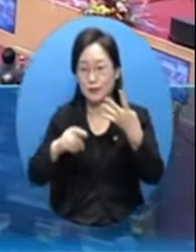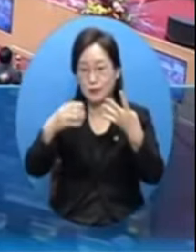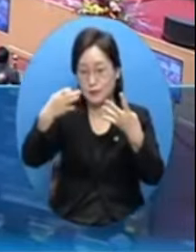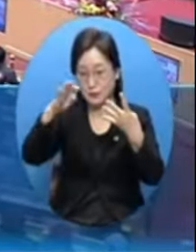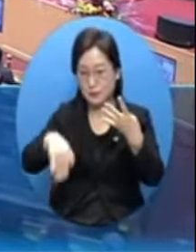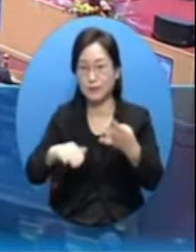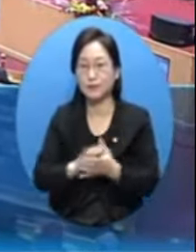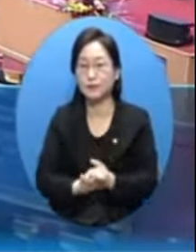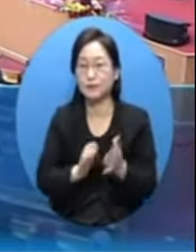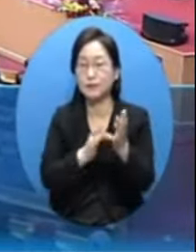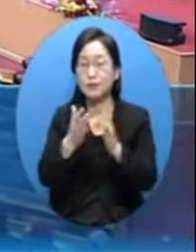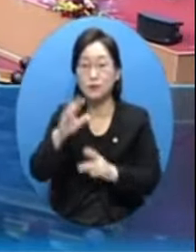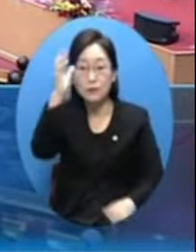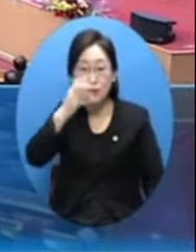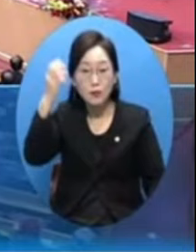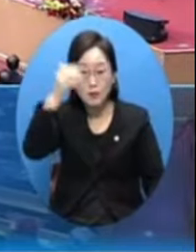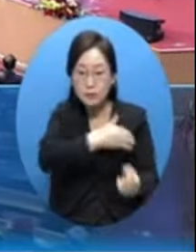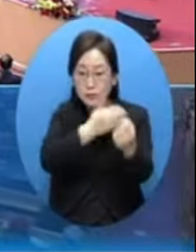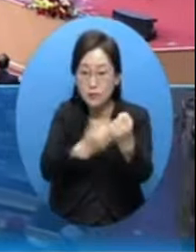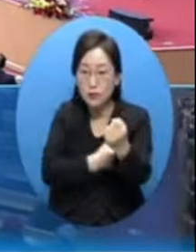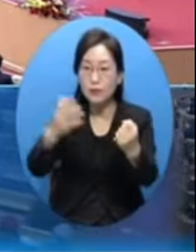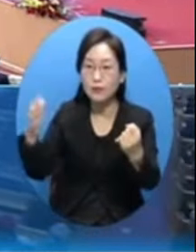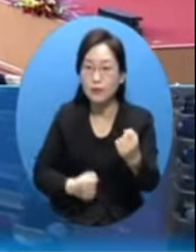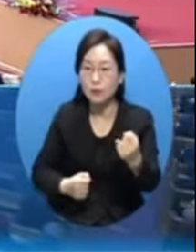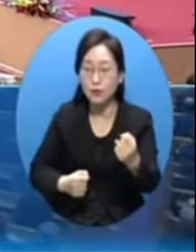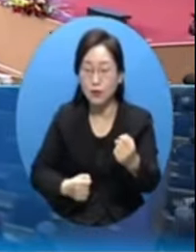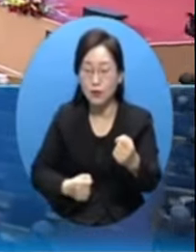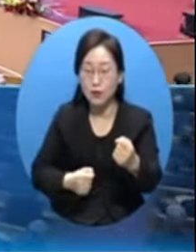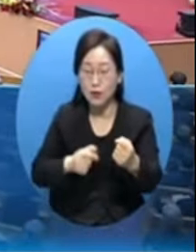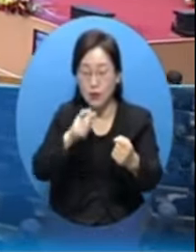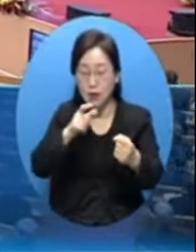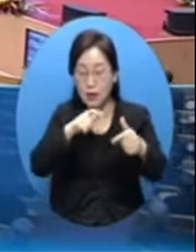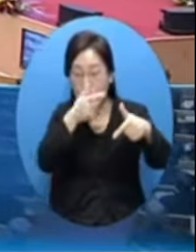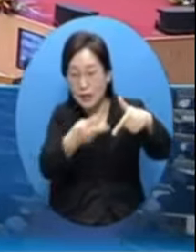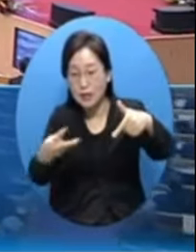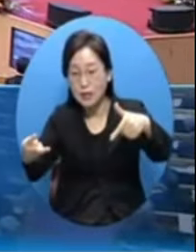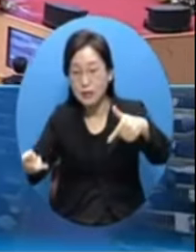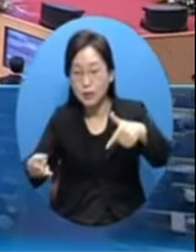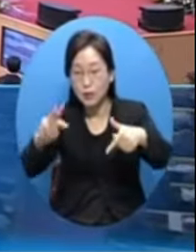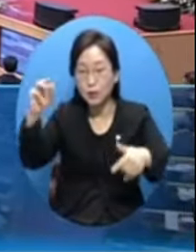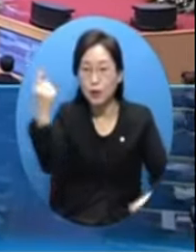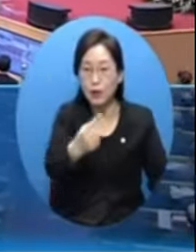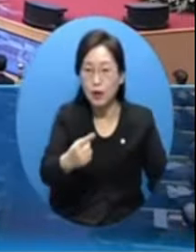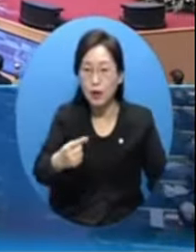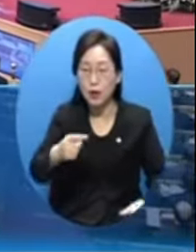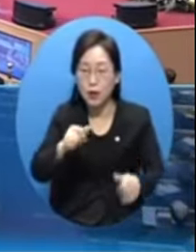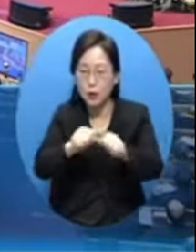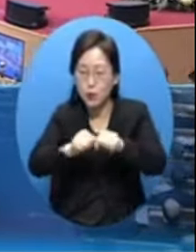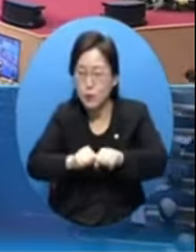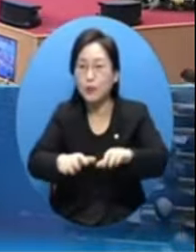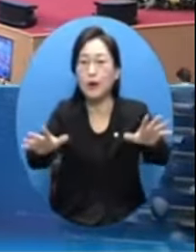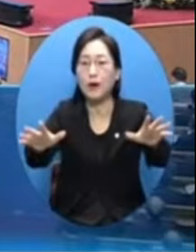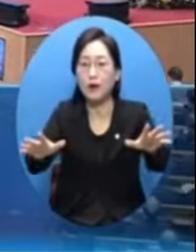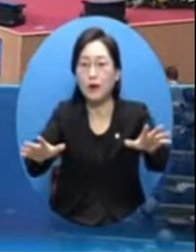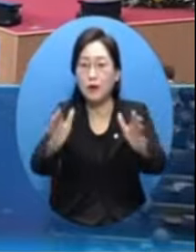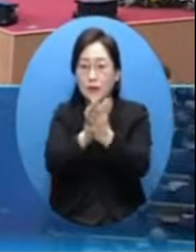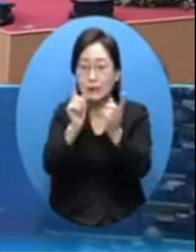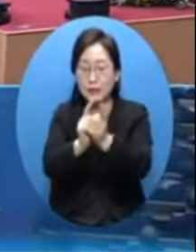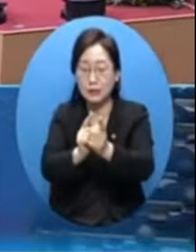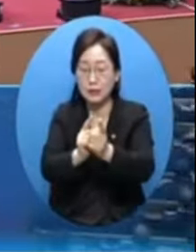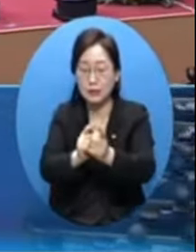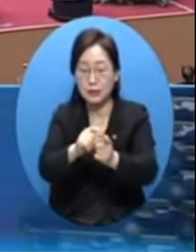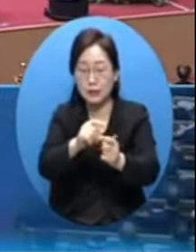말씀합니다 예수께서 성령의 능력으로 갈릴리에 돌아가시니 그 소문이 사망에 퍼졌고 이 그 여러